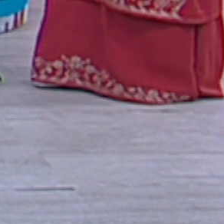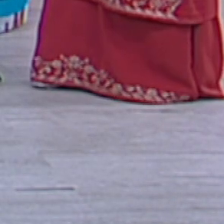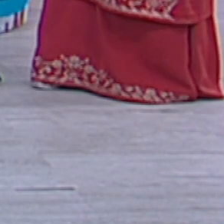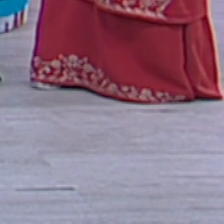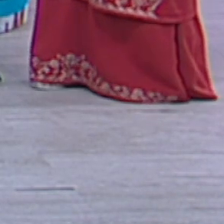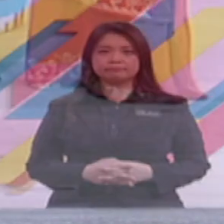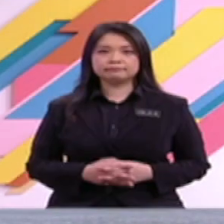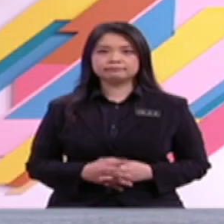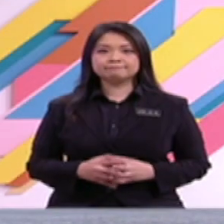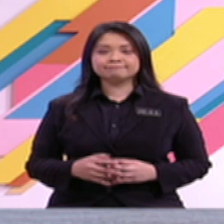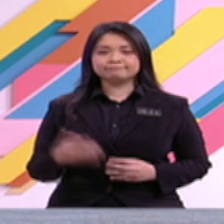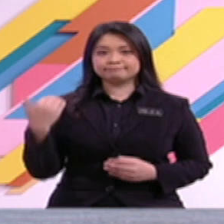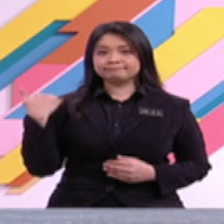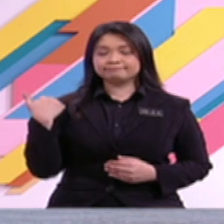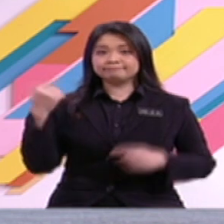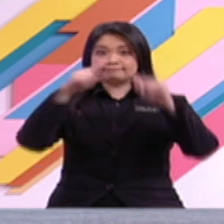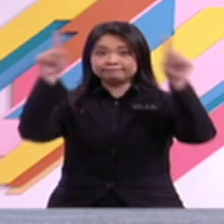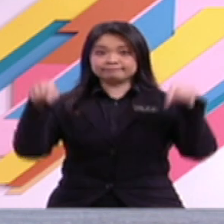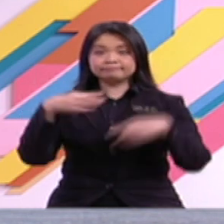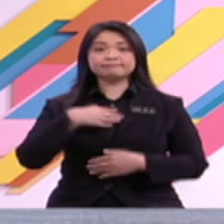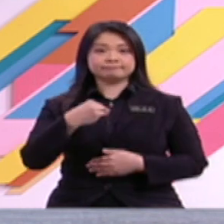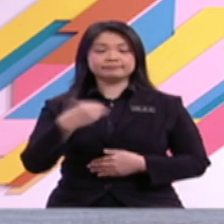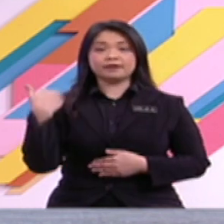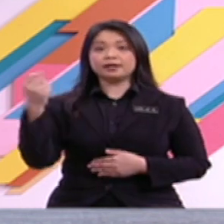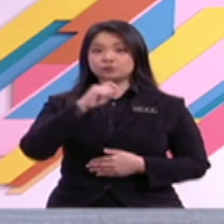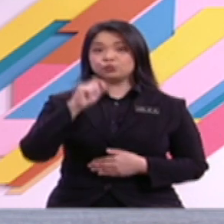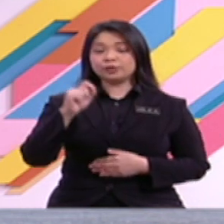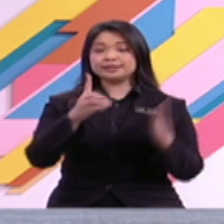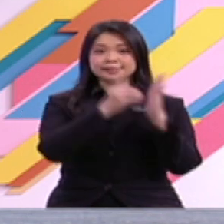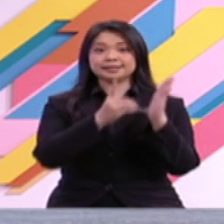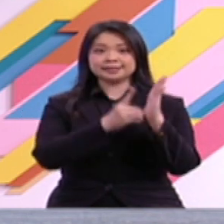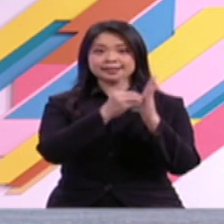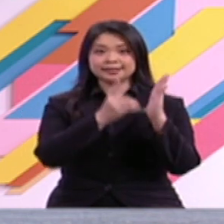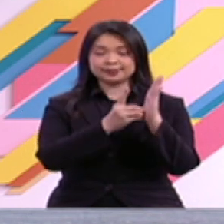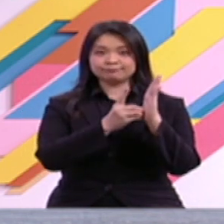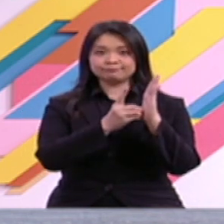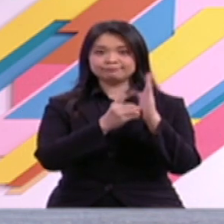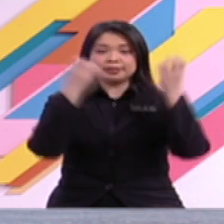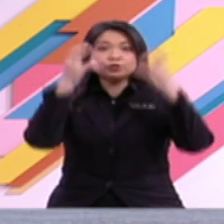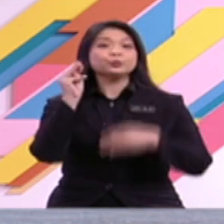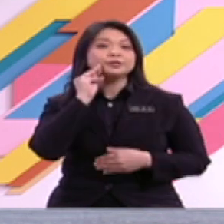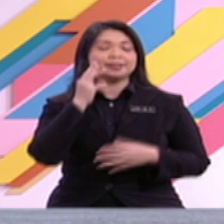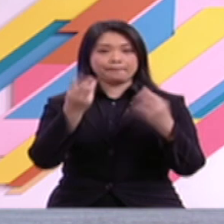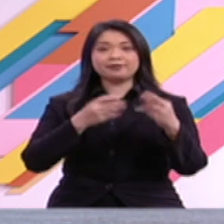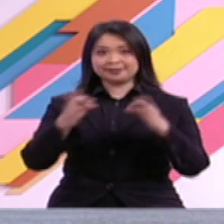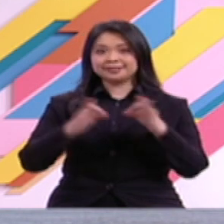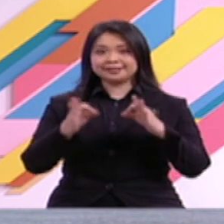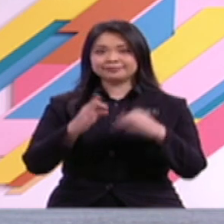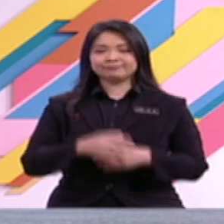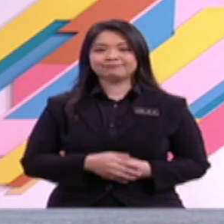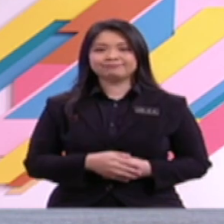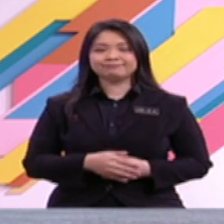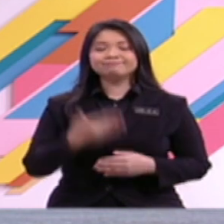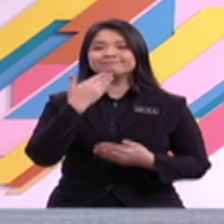papan putih ini dan juga tertera disini dasar fisika dasar keuangan cek musfira mungkinlah serangkai Iya